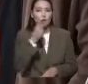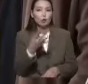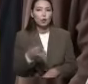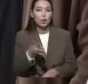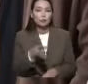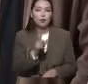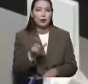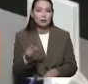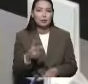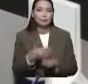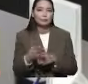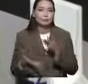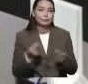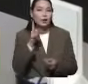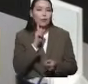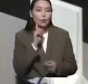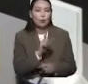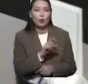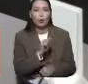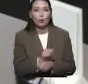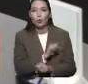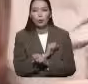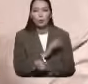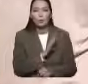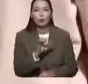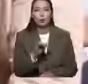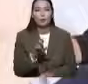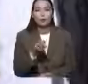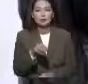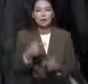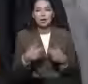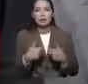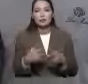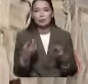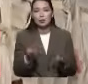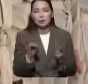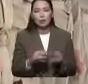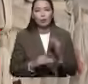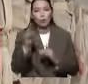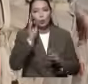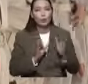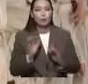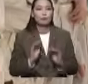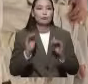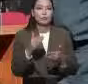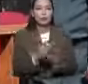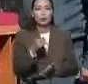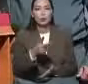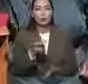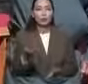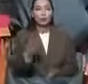азаматтың несиесін төлеуге уақытша демалыс берілген. Ұлттық бірыңғай тест тапсырмай жоғары оқу орындарына түскендері бар. 1200-ге жуық